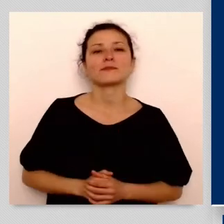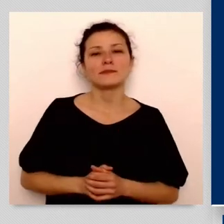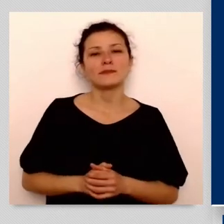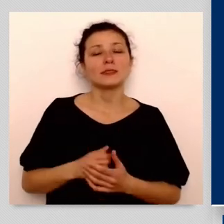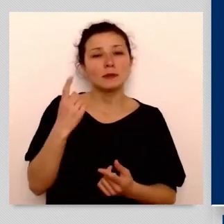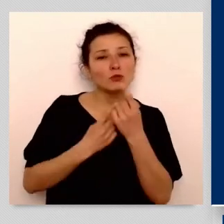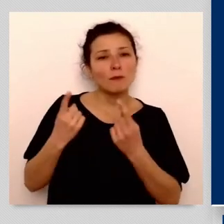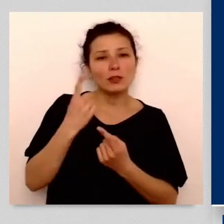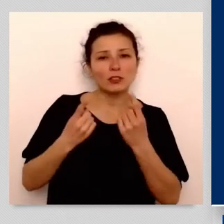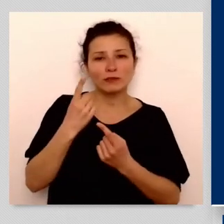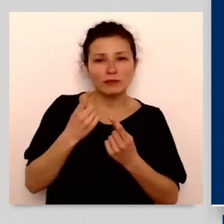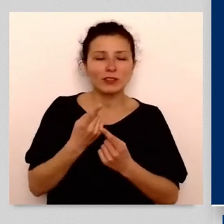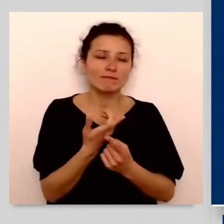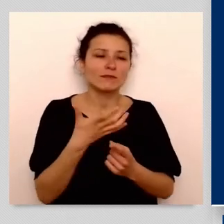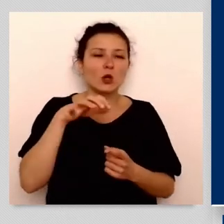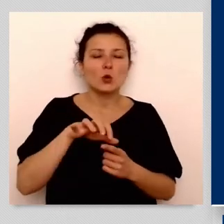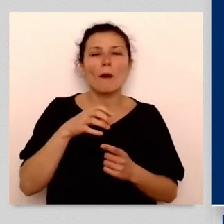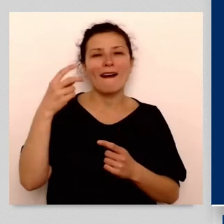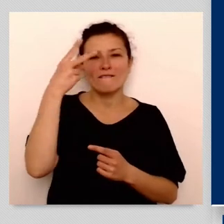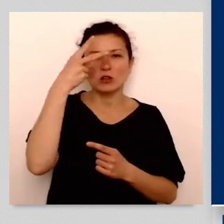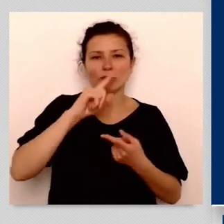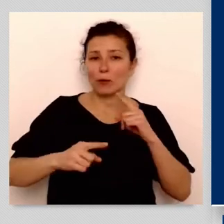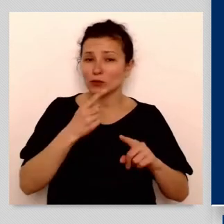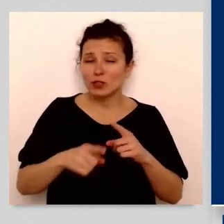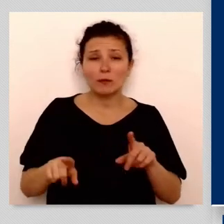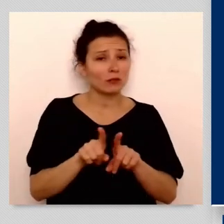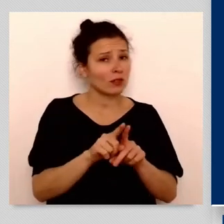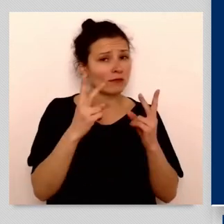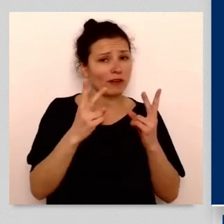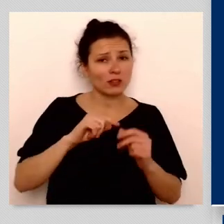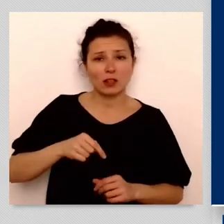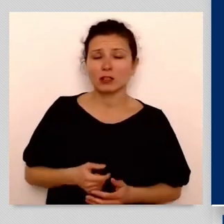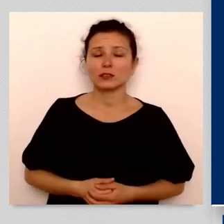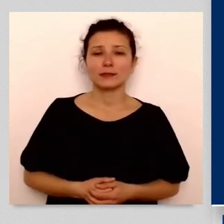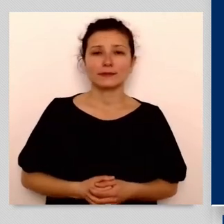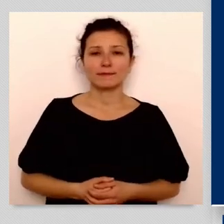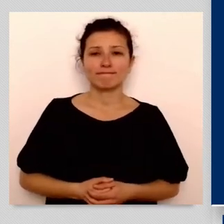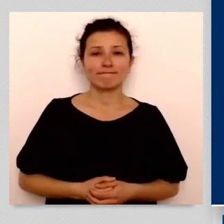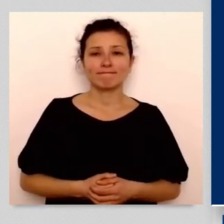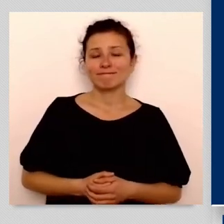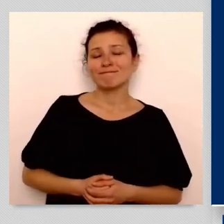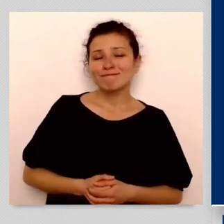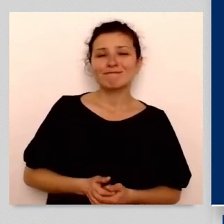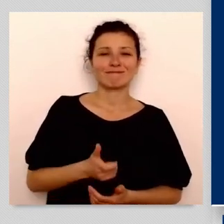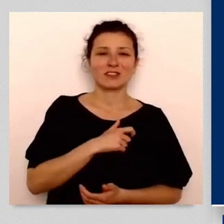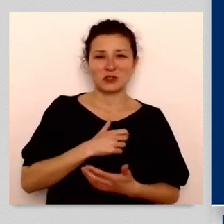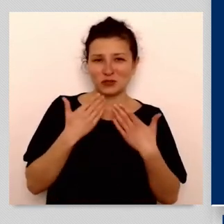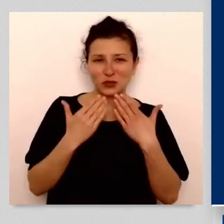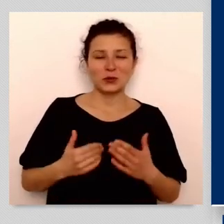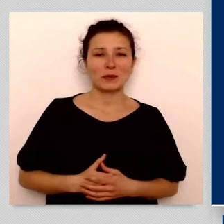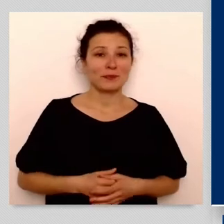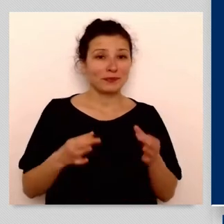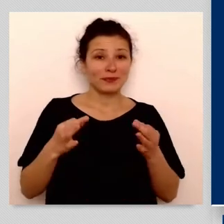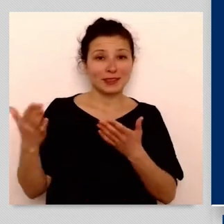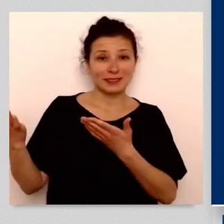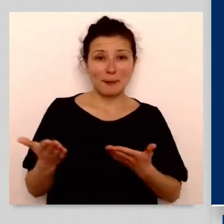przemyśleniach z kategorii filozofii politycznej, bo to też dla nas jest bardzo ważne. Dziękuję serdecznie i w tym momencie